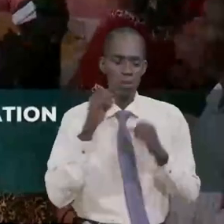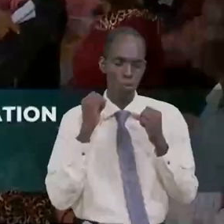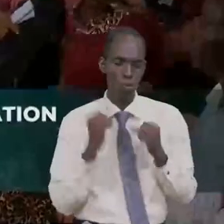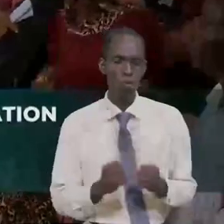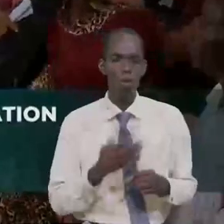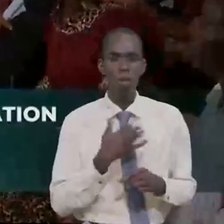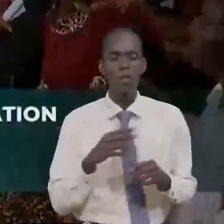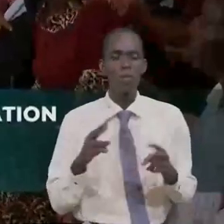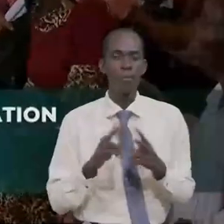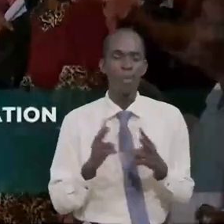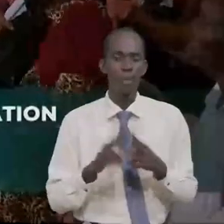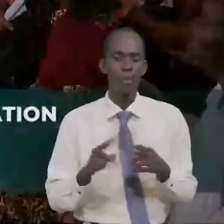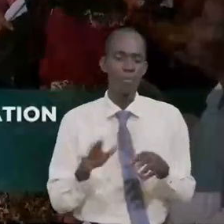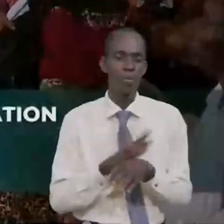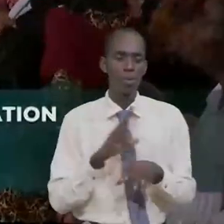fortifie-toi